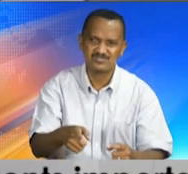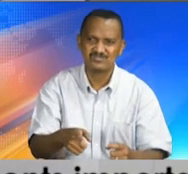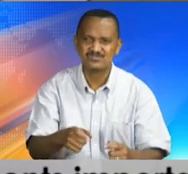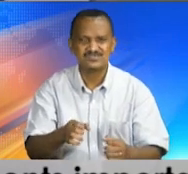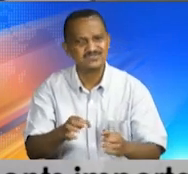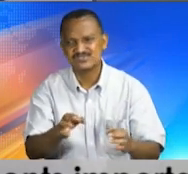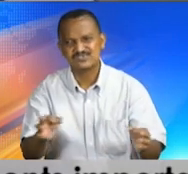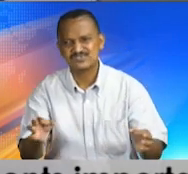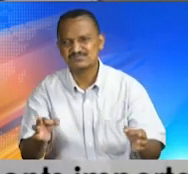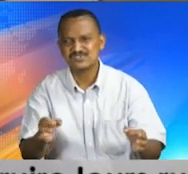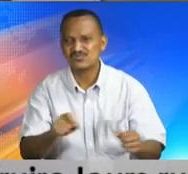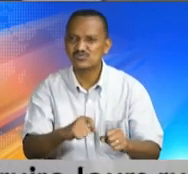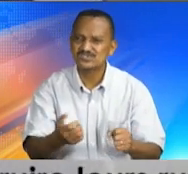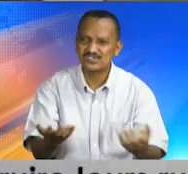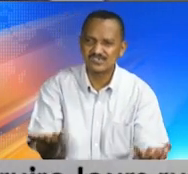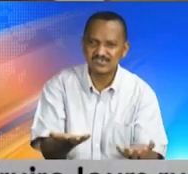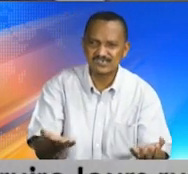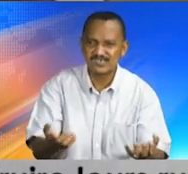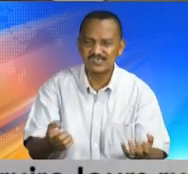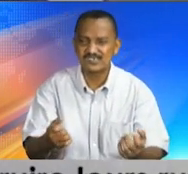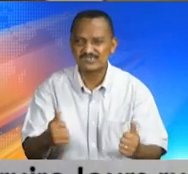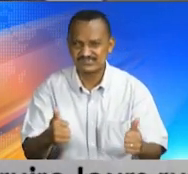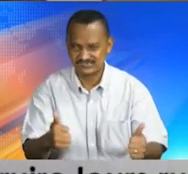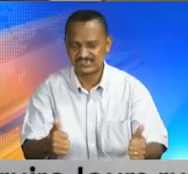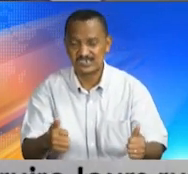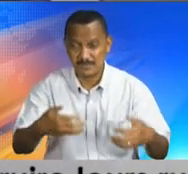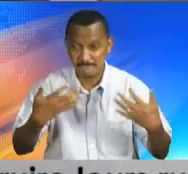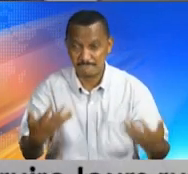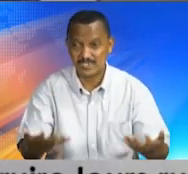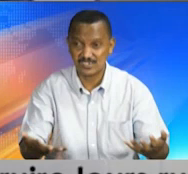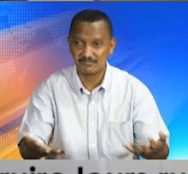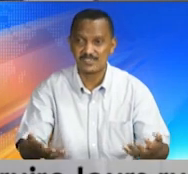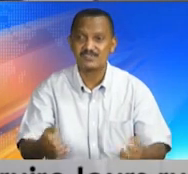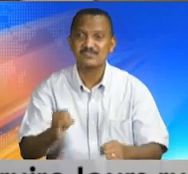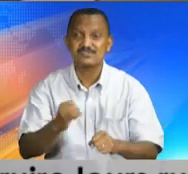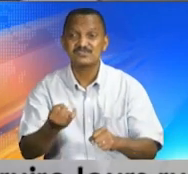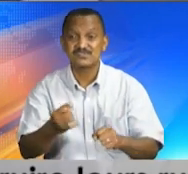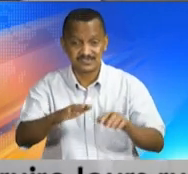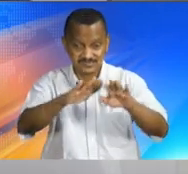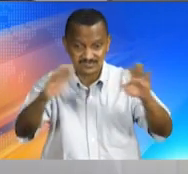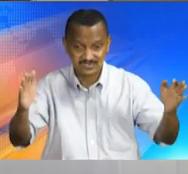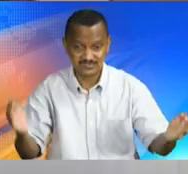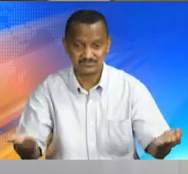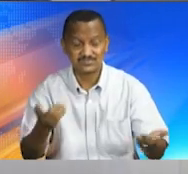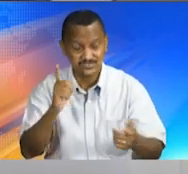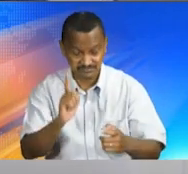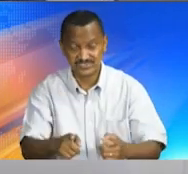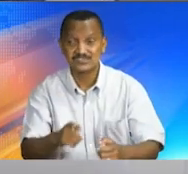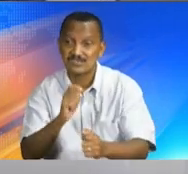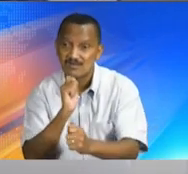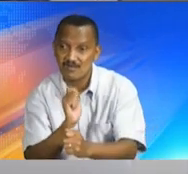hoe fambe hoe ngezabe nefa afaka manao zavatra tsara maromaro ianao satria na ny tranony raha azo amboarina de efa ianao mividy